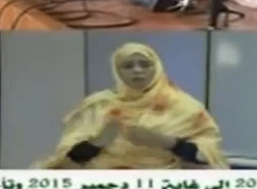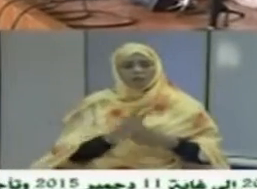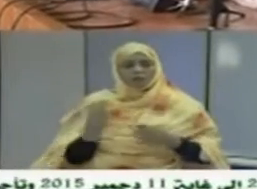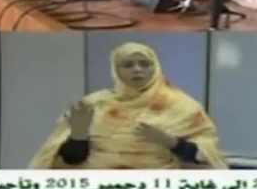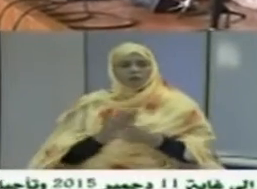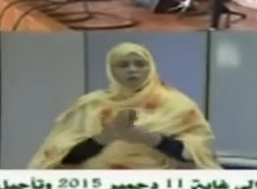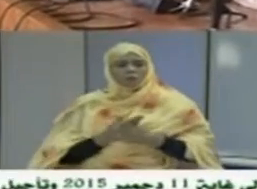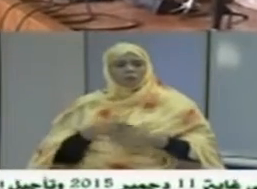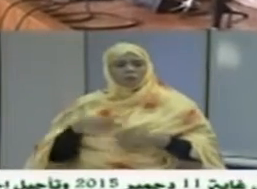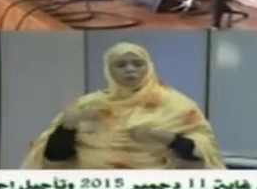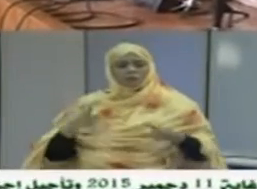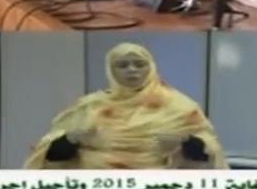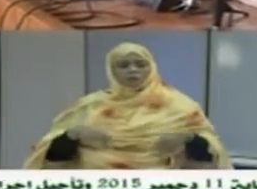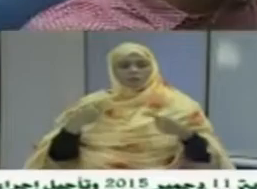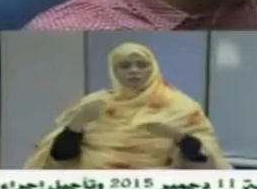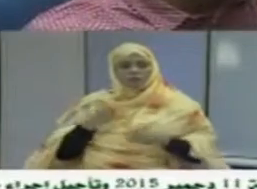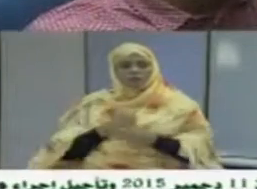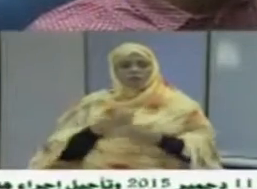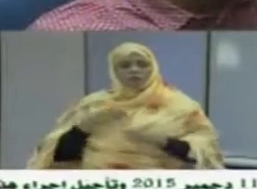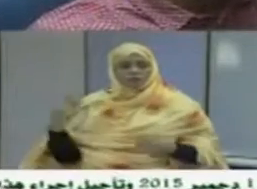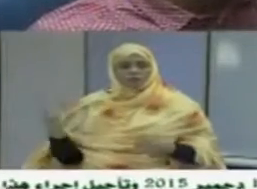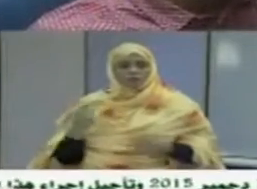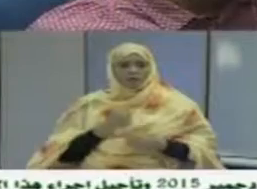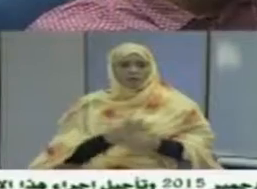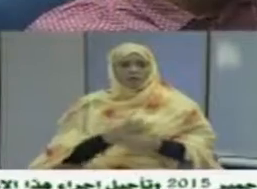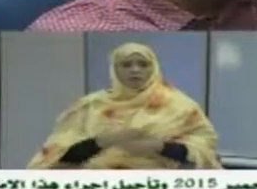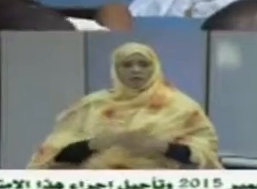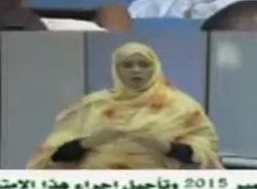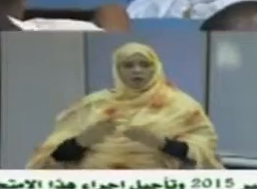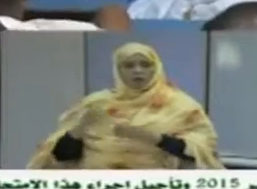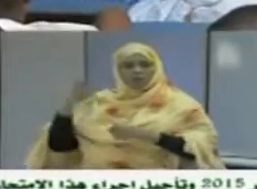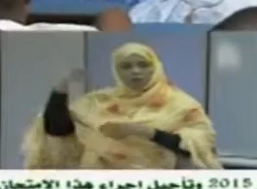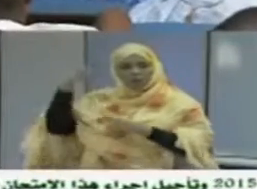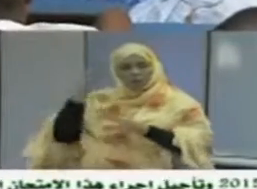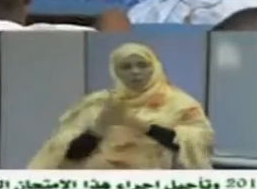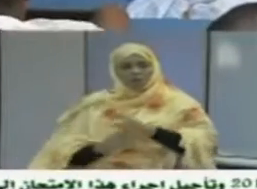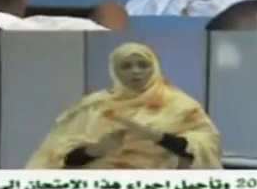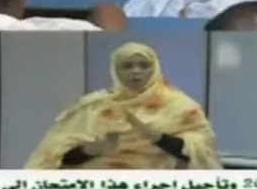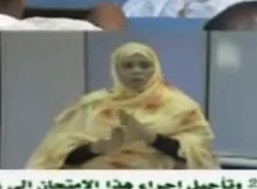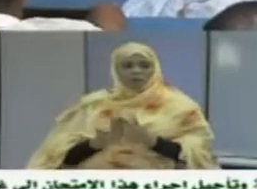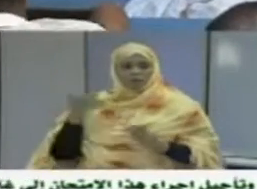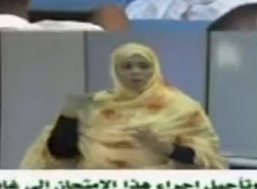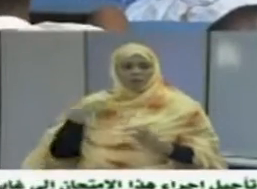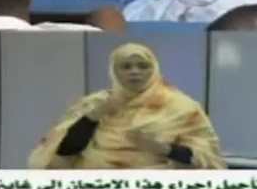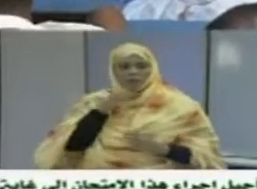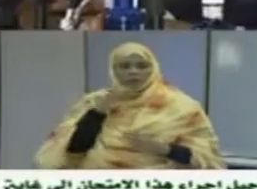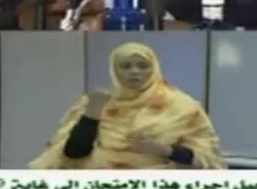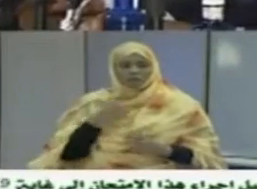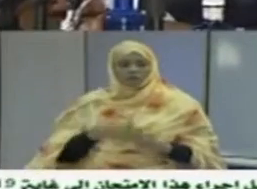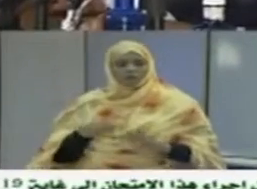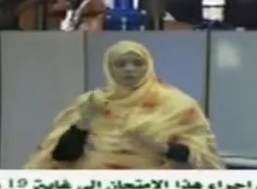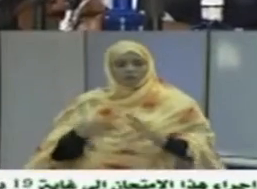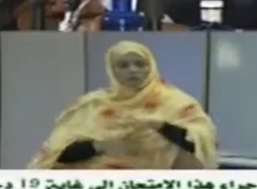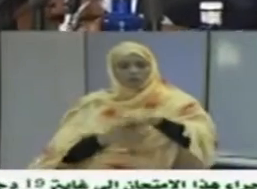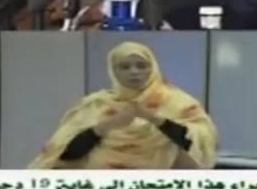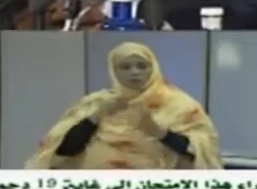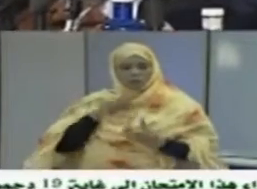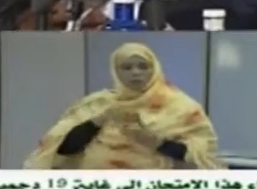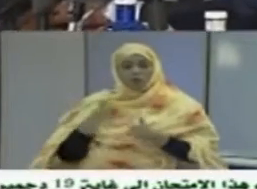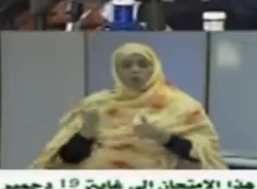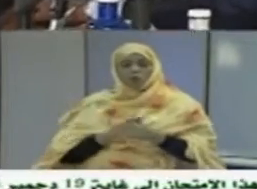يتسنى لهما إنهاء المباراة قبل حلول الظلام، مشيرة في هذا الصدد إلى أن رئيس الجمهورية الداعم